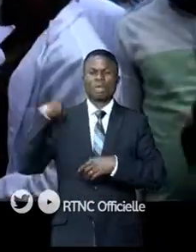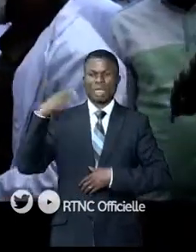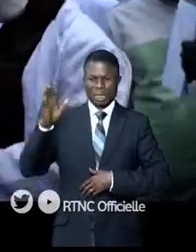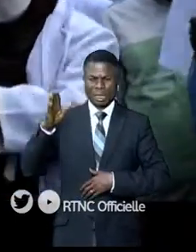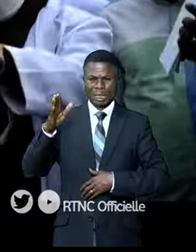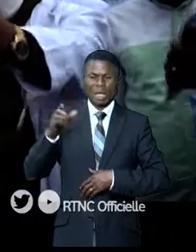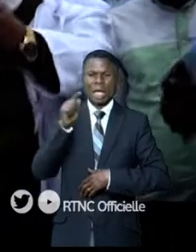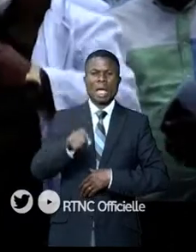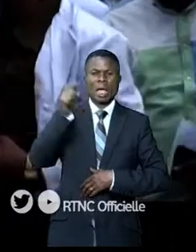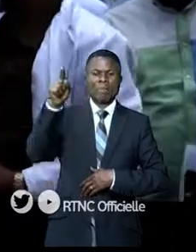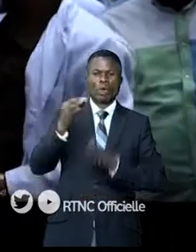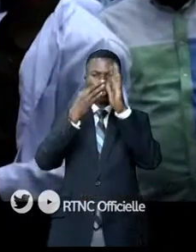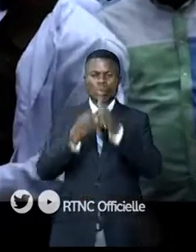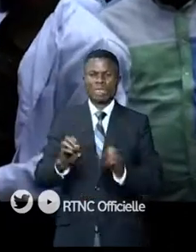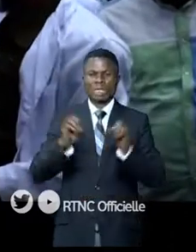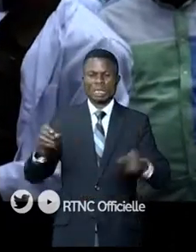hauteur